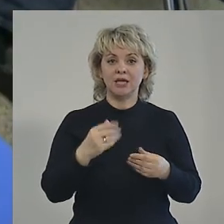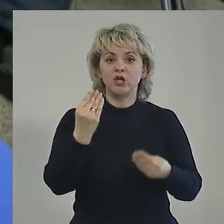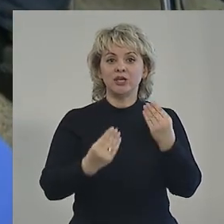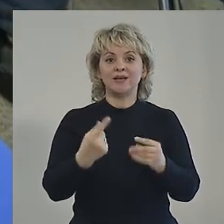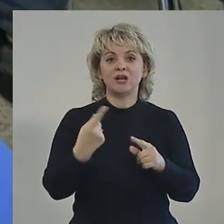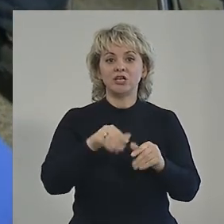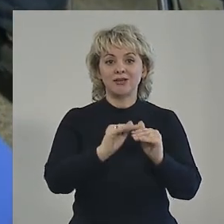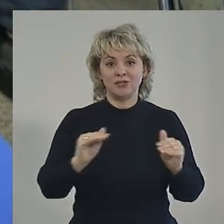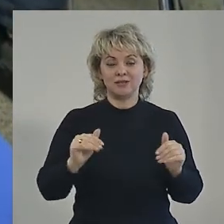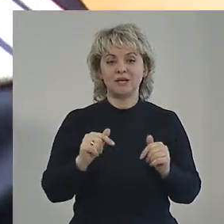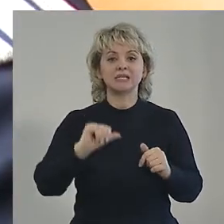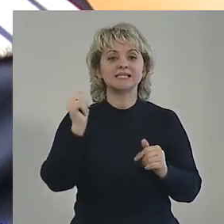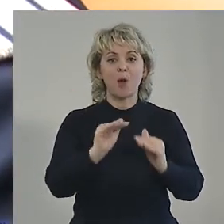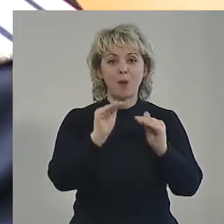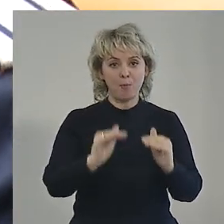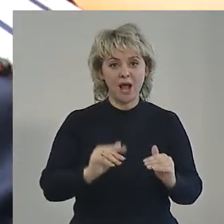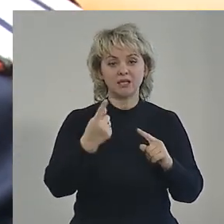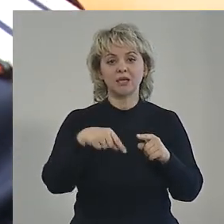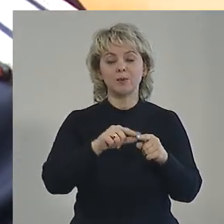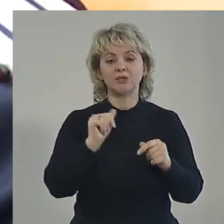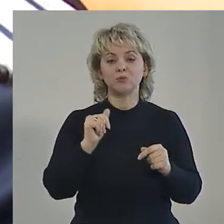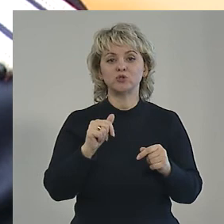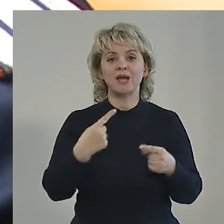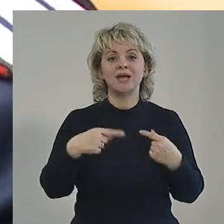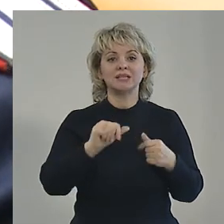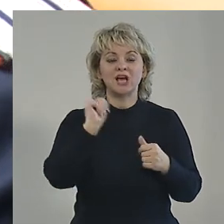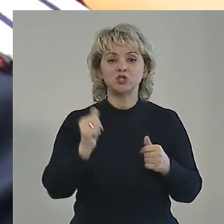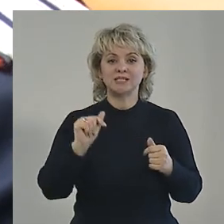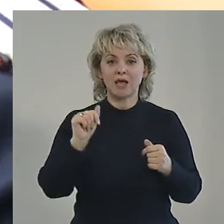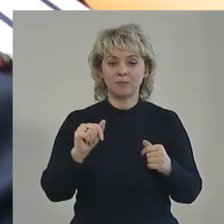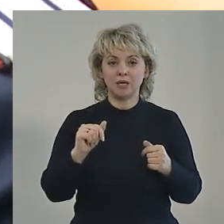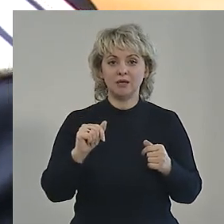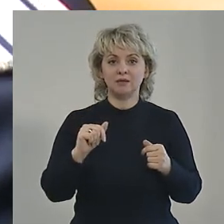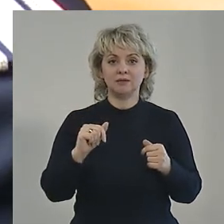для деток, для самых маленьких, потому что даже самые